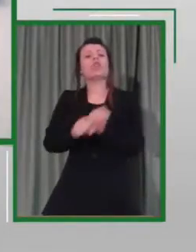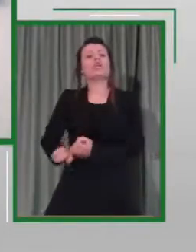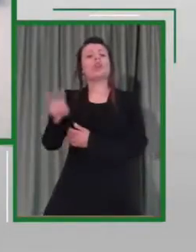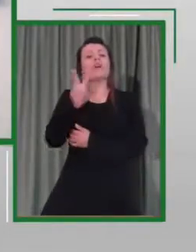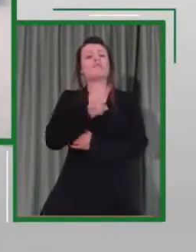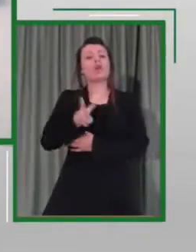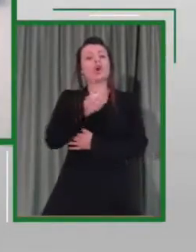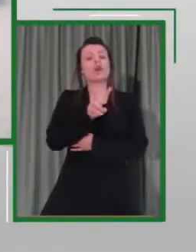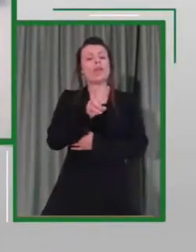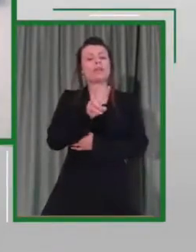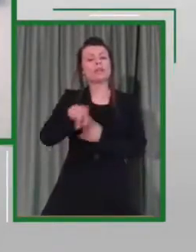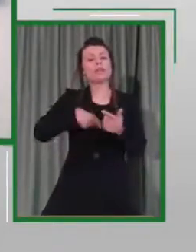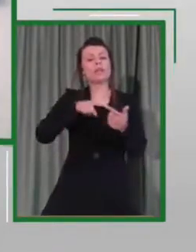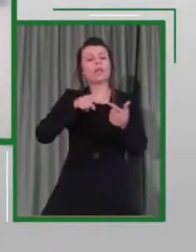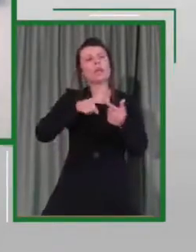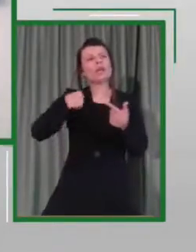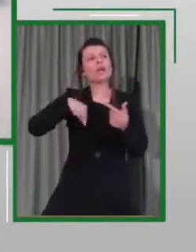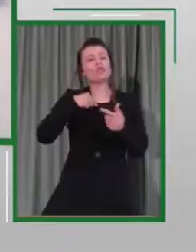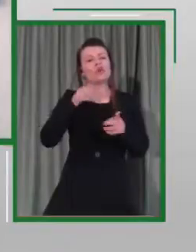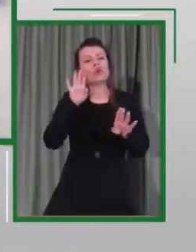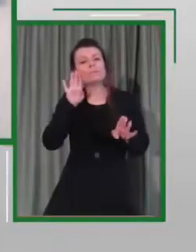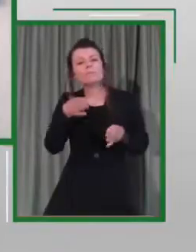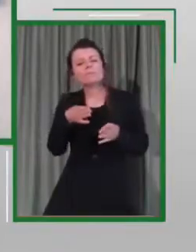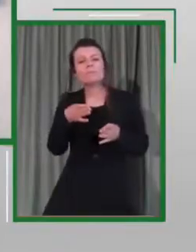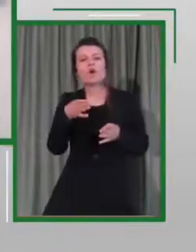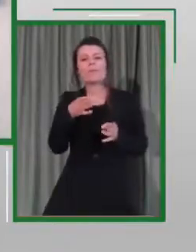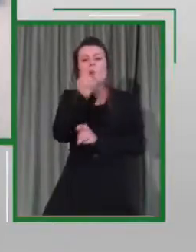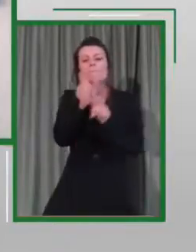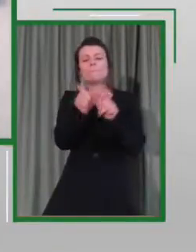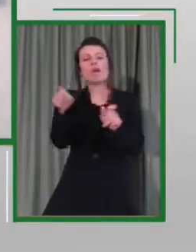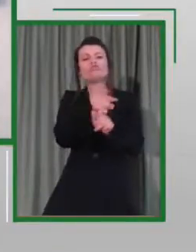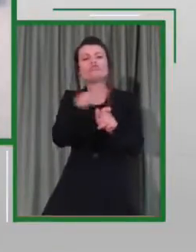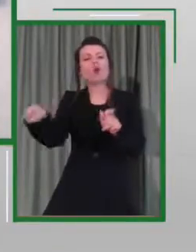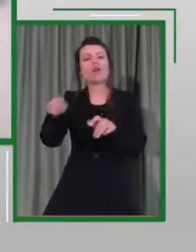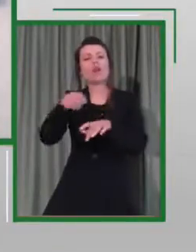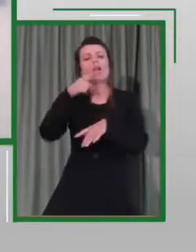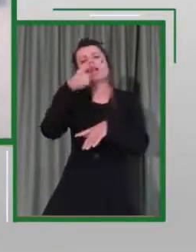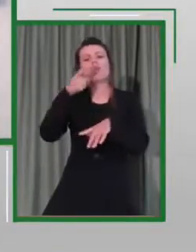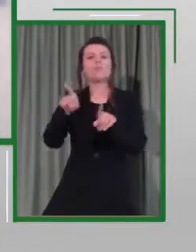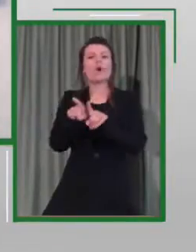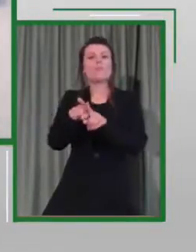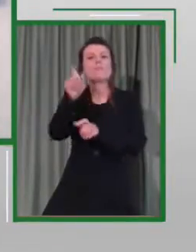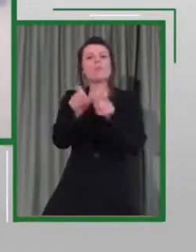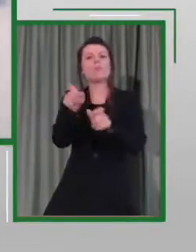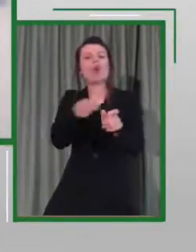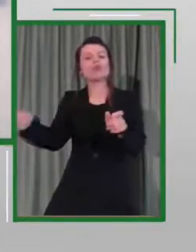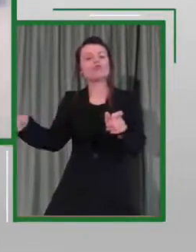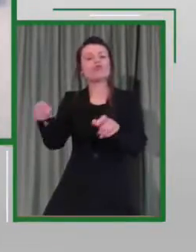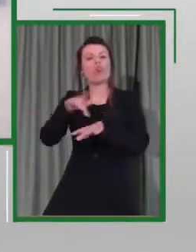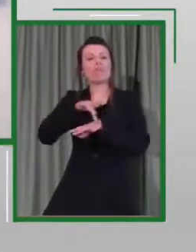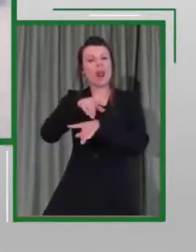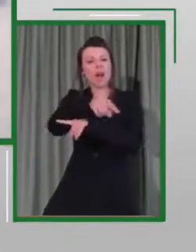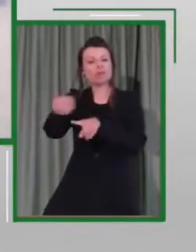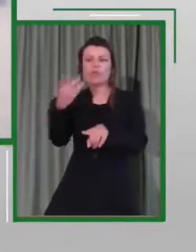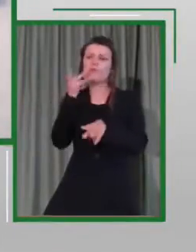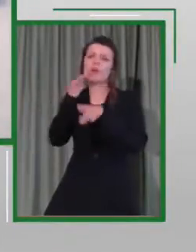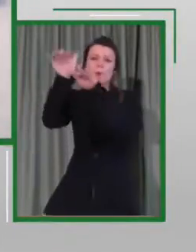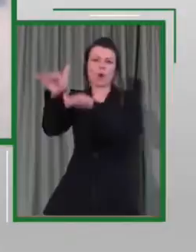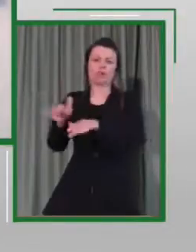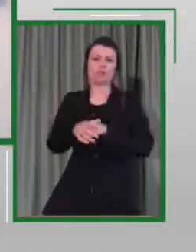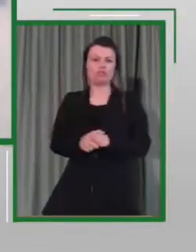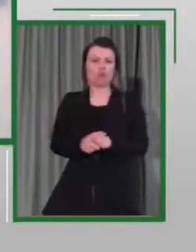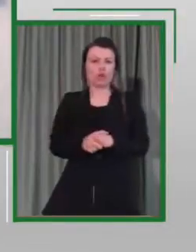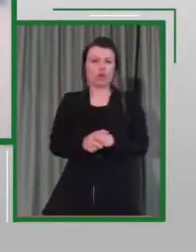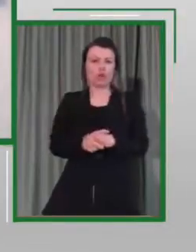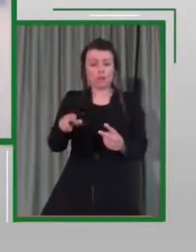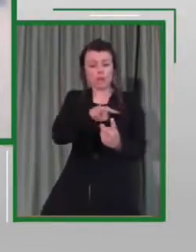linea che è quella della protezione della popolazione più fragile. Devo dire che attorno a questi obiettivi abbiamo lavorato con un metodo che è quello